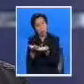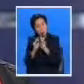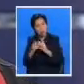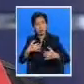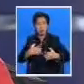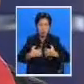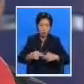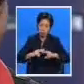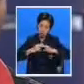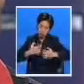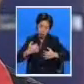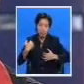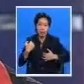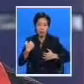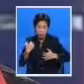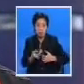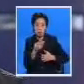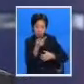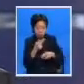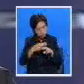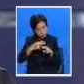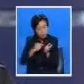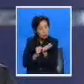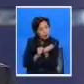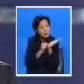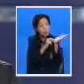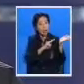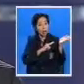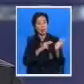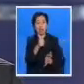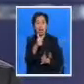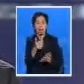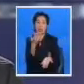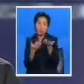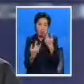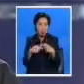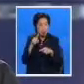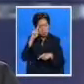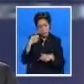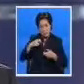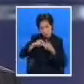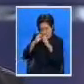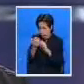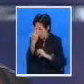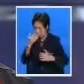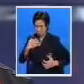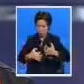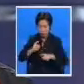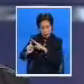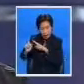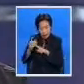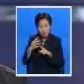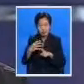ตามกฎหมายนะครับหรือถ้าเป็นการร้องทุกข์การร้องทุกข์ถวายฎีกาก็มีตามโบราณ